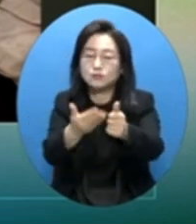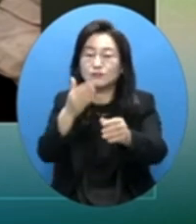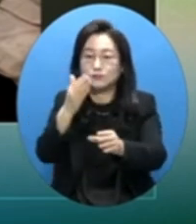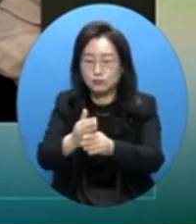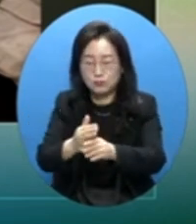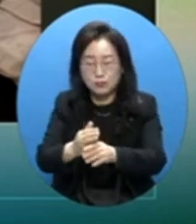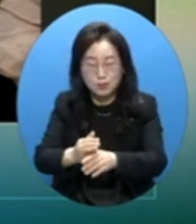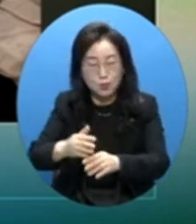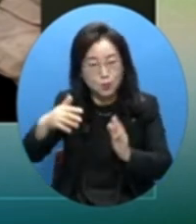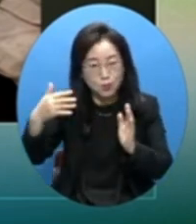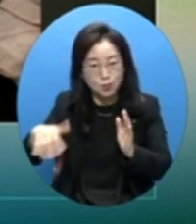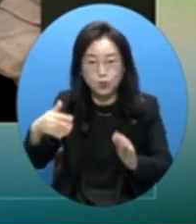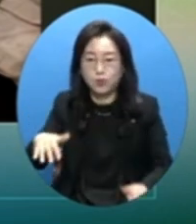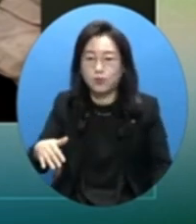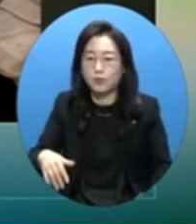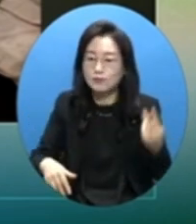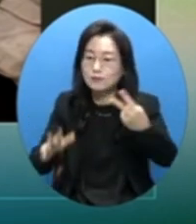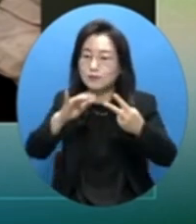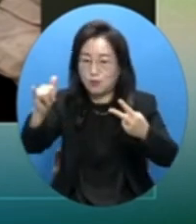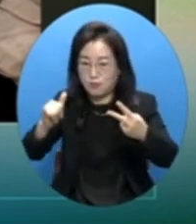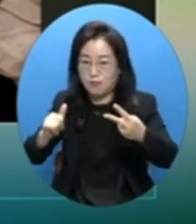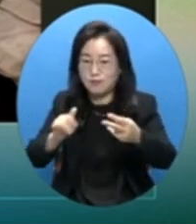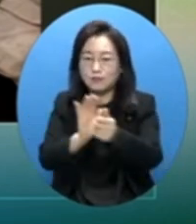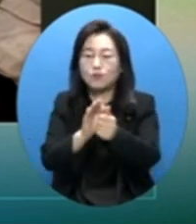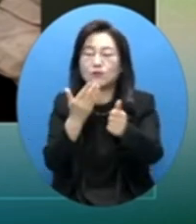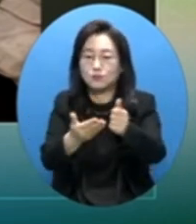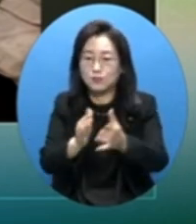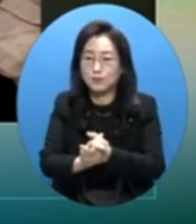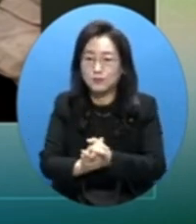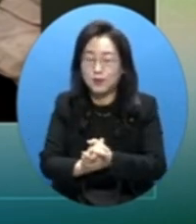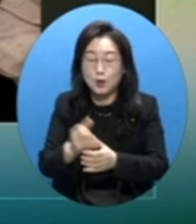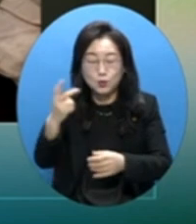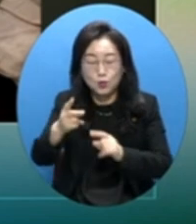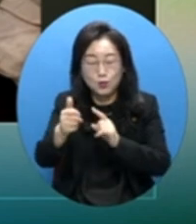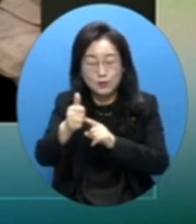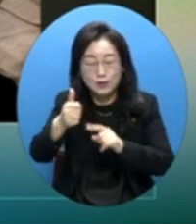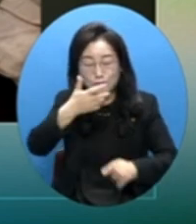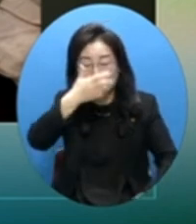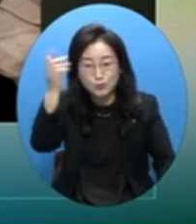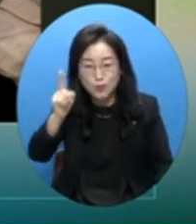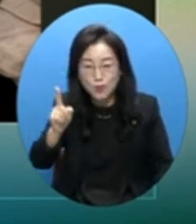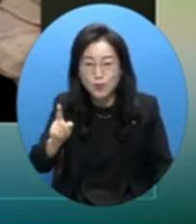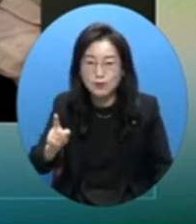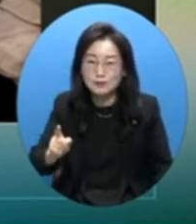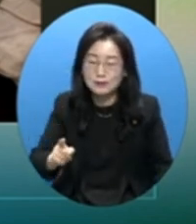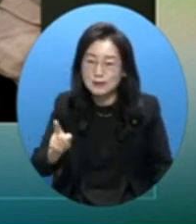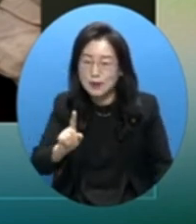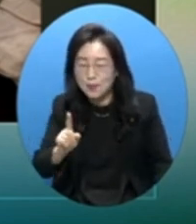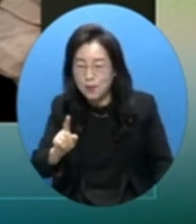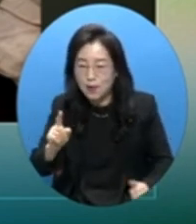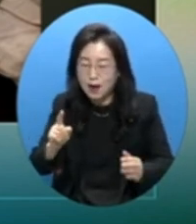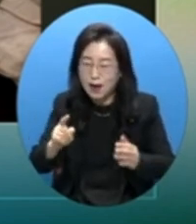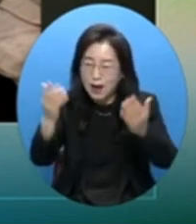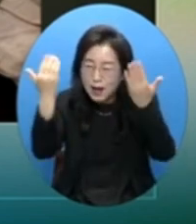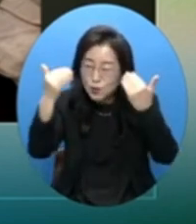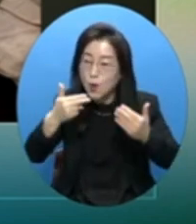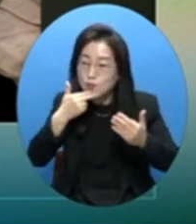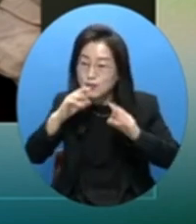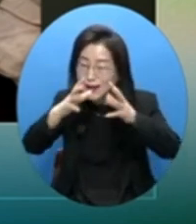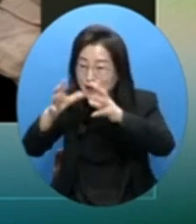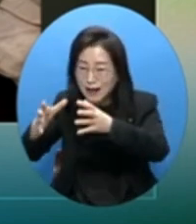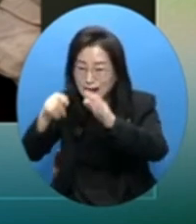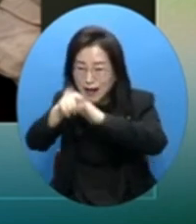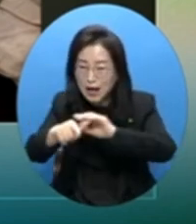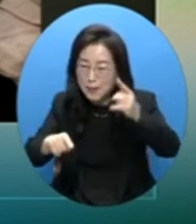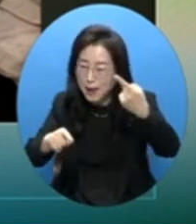대단하죠이 채무는 도와주고 있고 본인이 또 꿈을 꿨습니다 인프라가 부족한 나라에 학교를 세워주겠다 100개